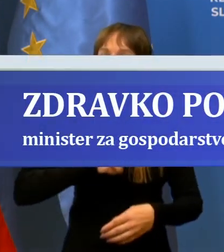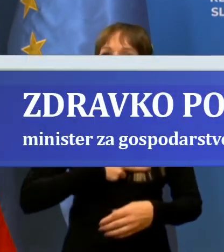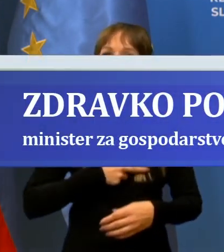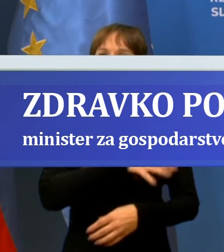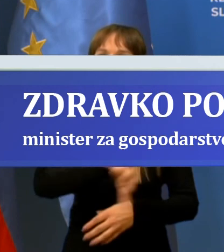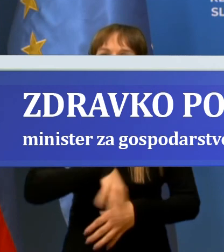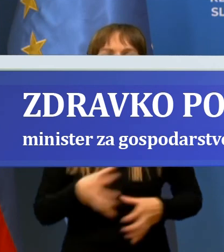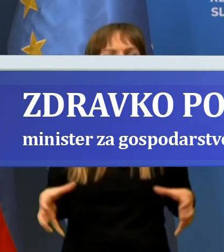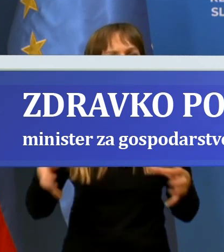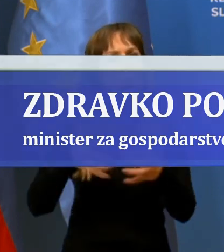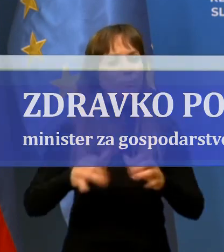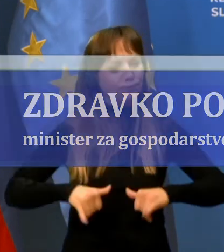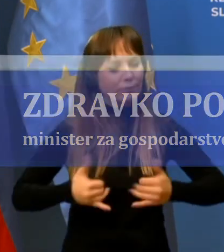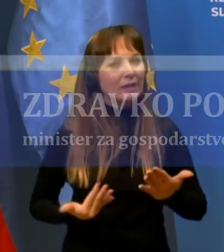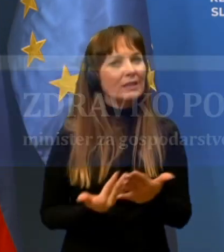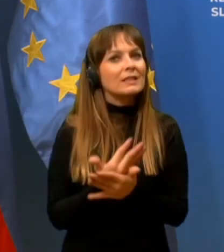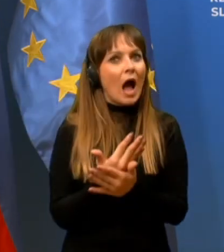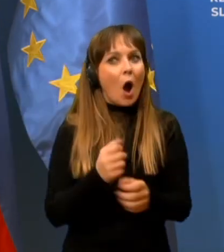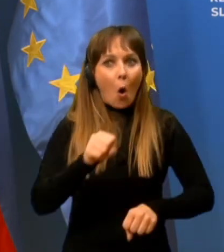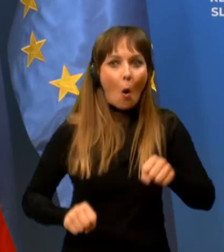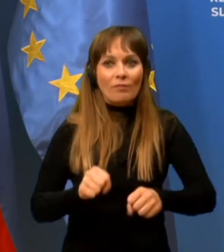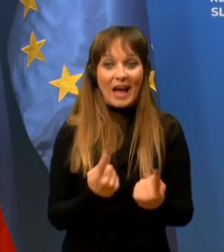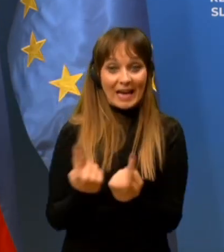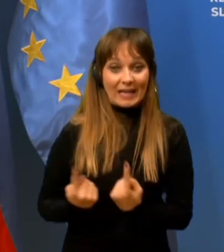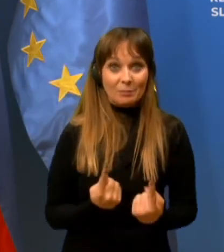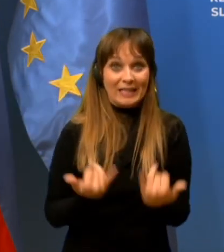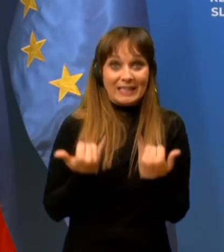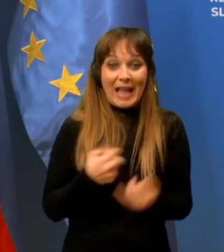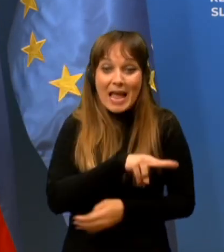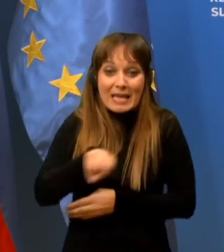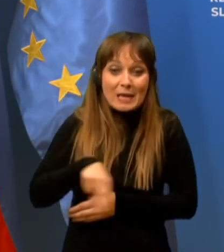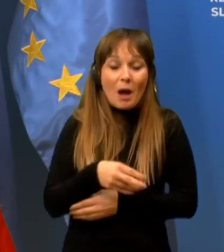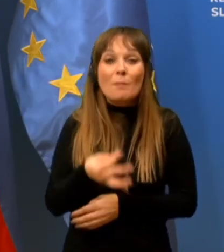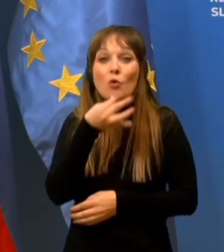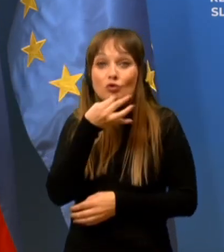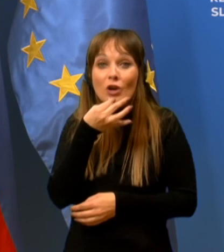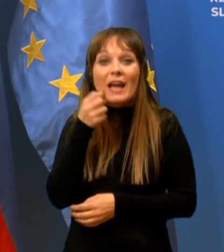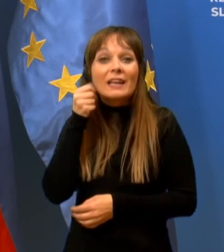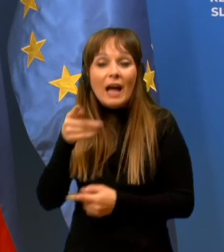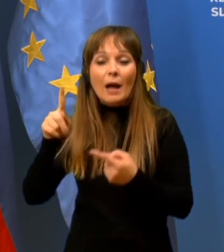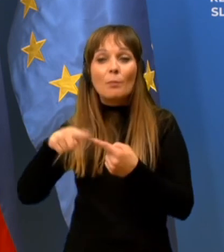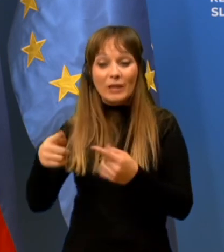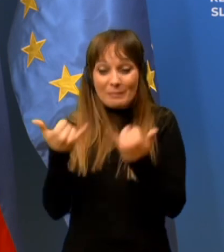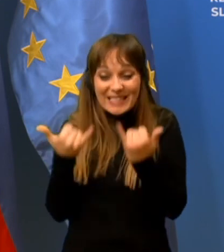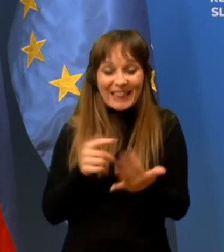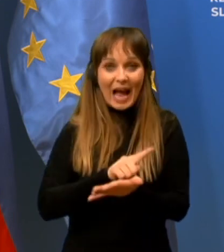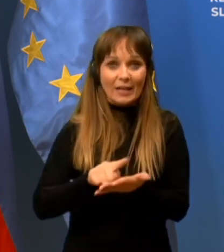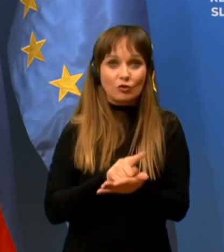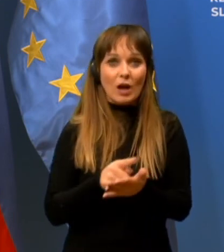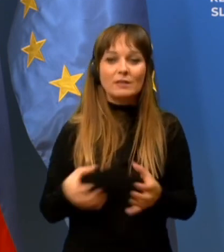kolektivnih prizadevanjih za obvladovanje razmer, v katerih smo. Če kdaj, je potem zdaj čas,